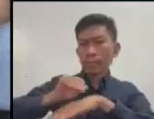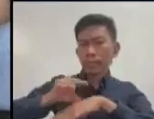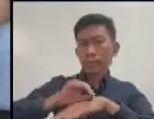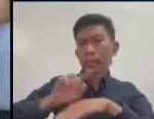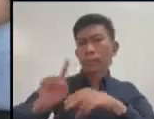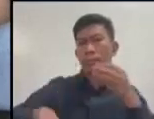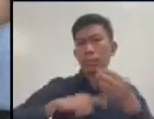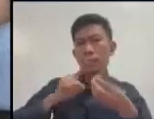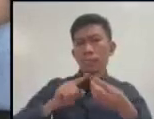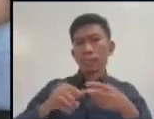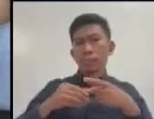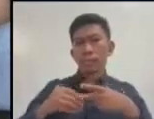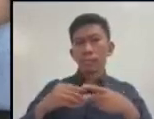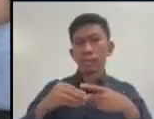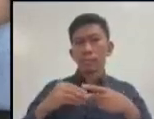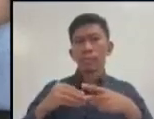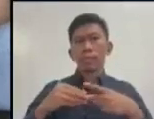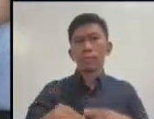Sir Tony, go ahead.